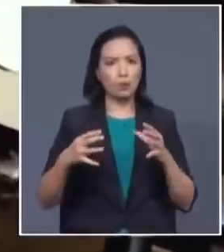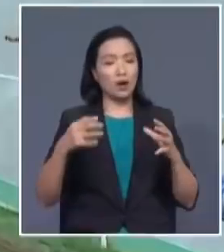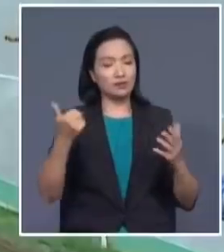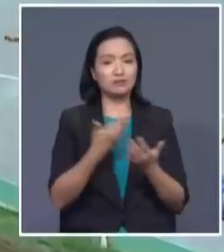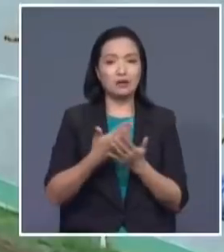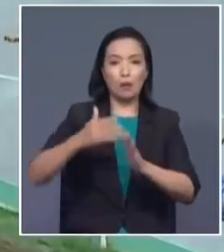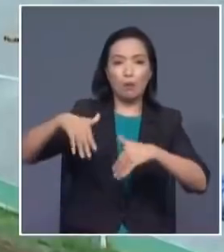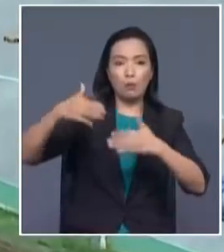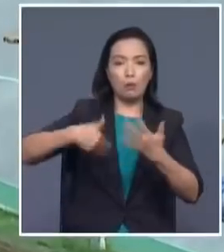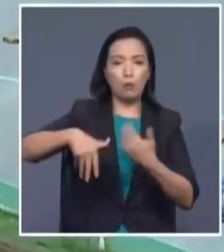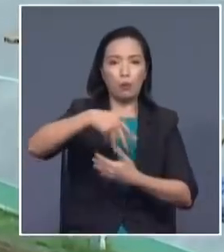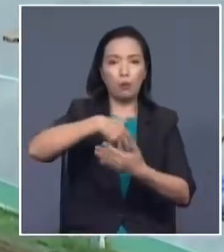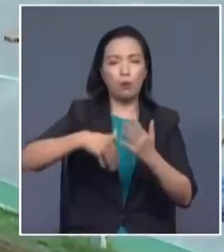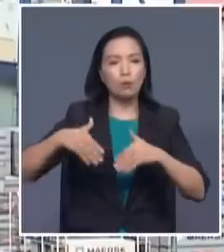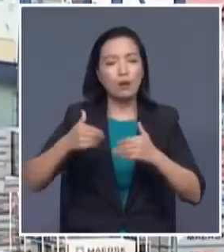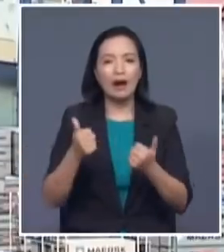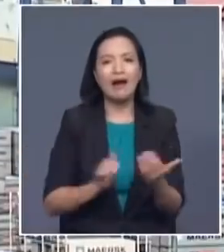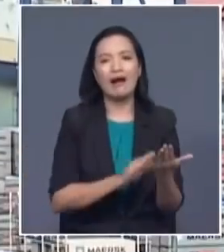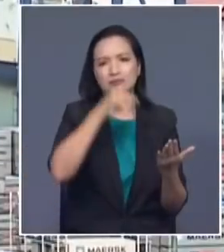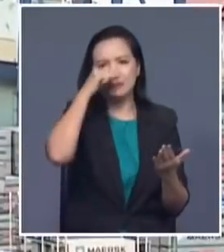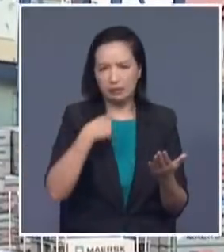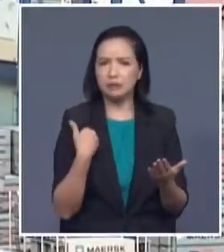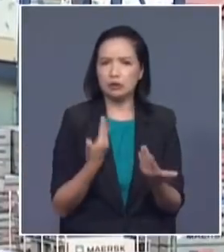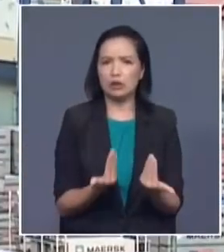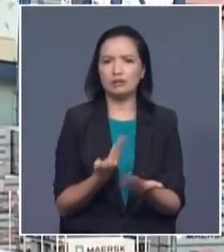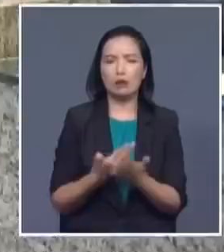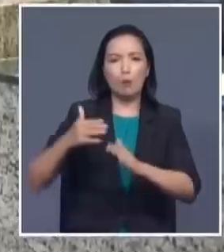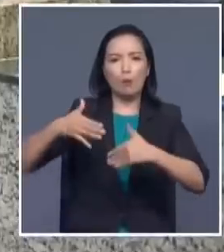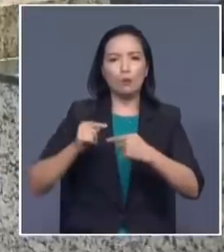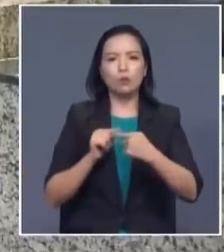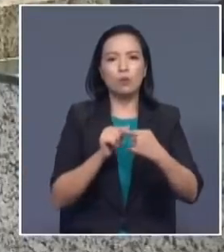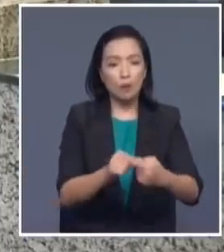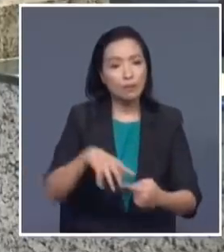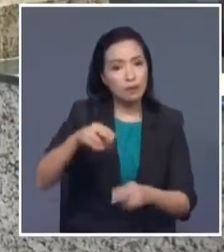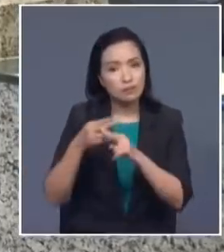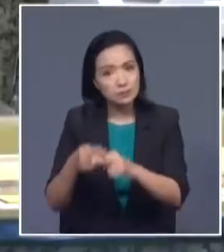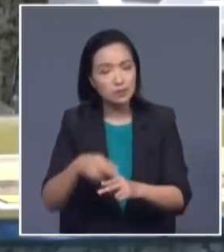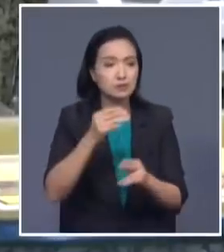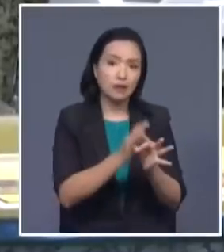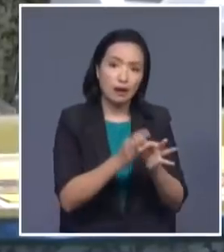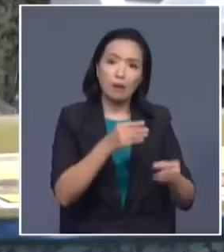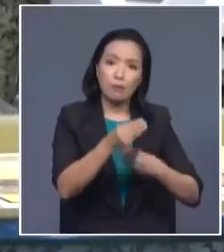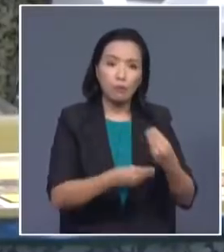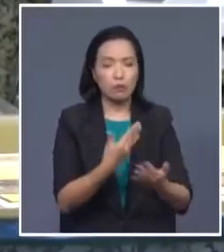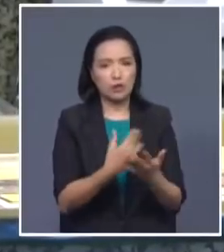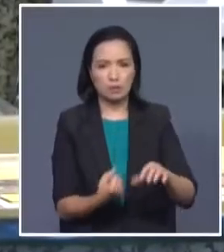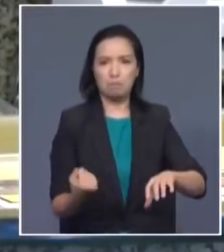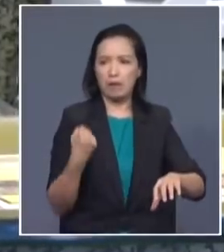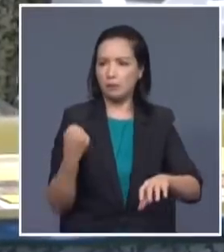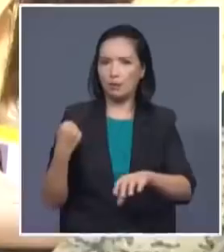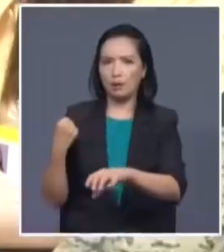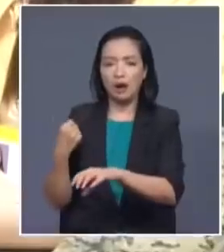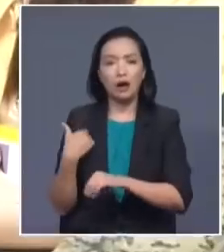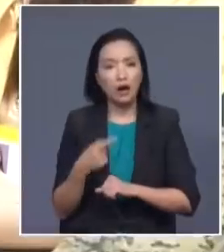ายได้ที่เป็นเงินตราต่างประเทศให้กับไทยได้อย่างต่อเนื่องภาคเอกชนและธนาคารพาณิชย์ที่มีฐานะทางเงินที่มั่นคงรวมถึ